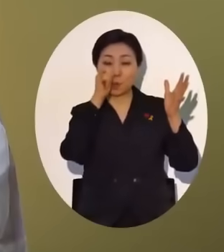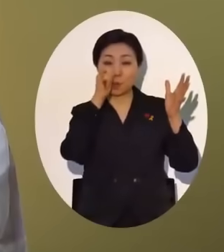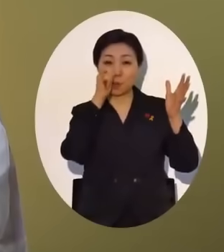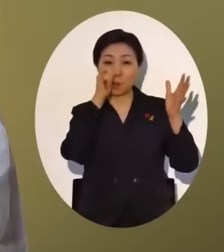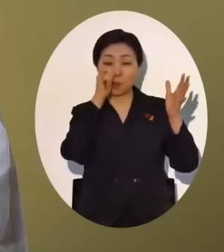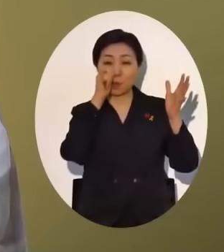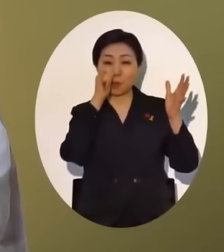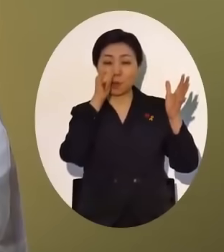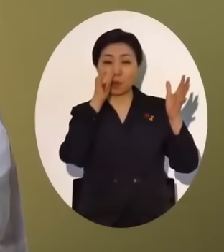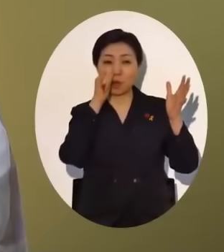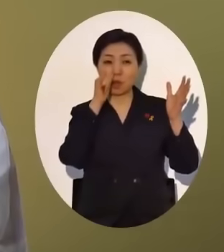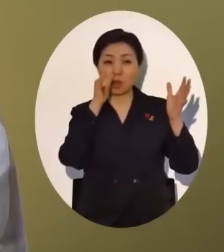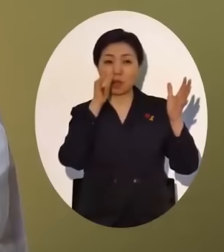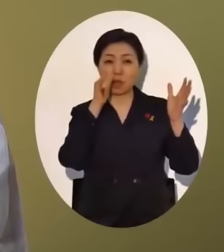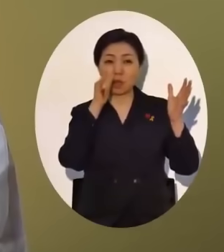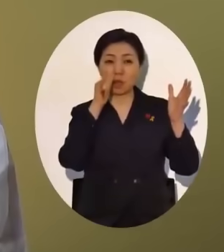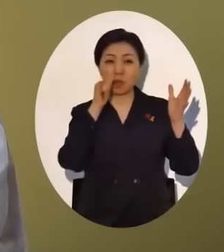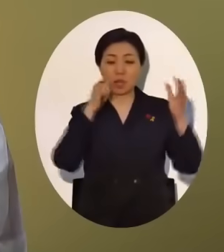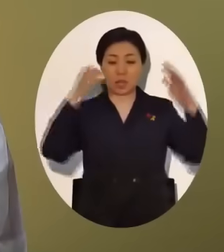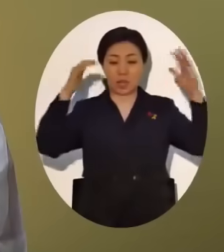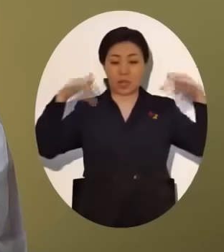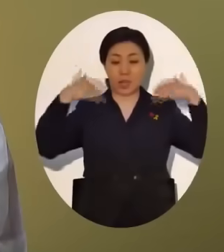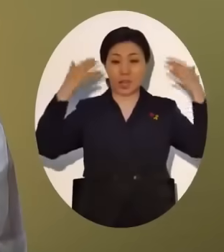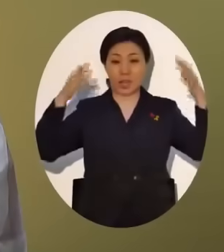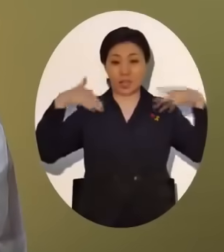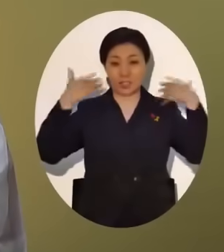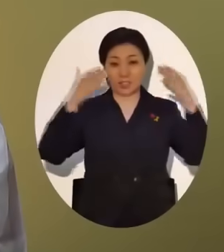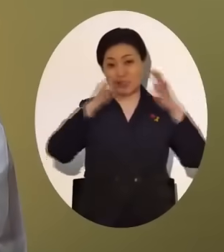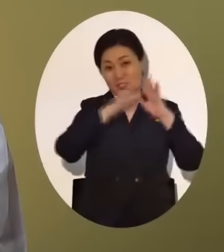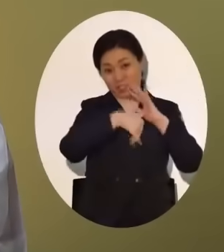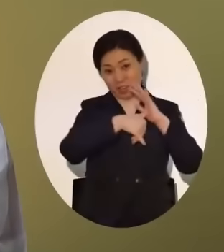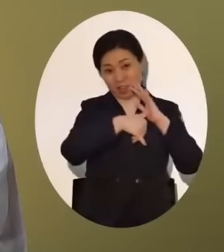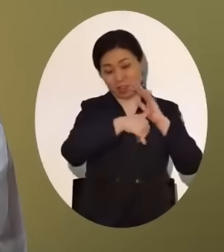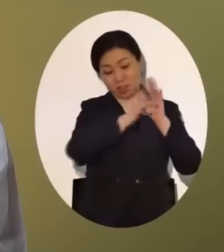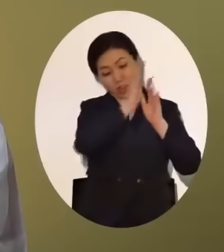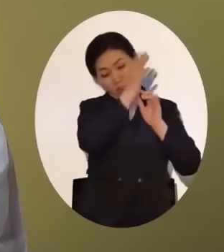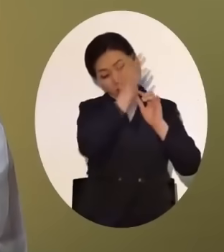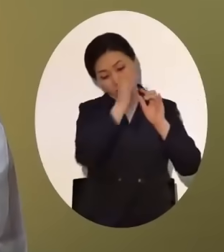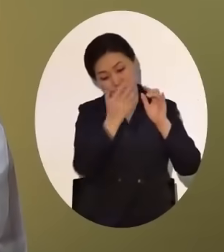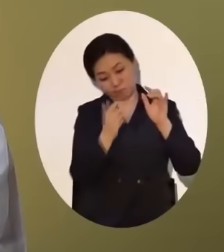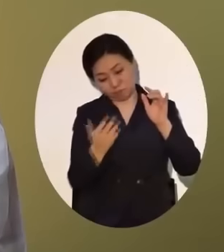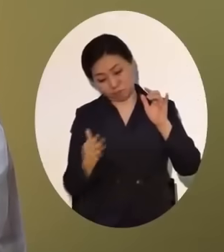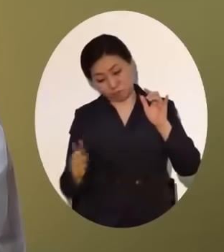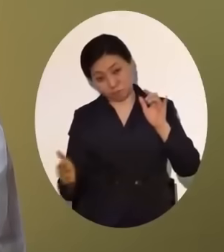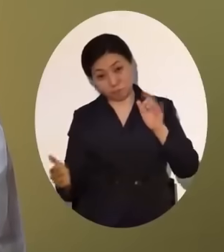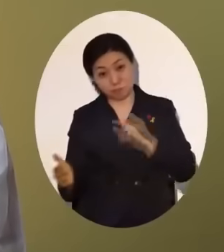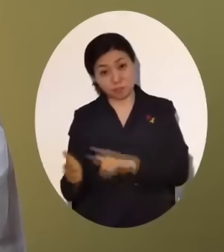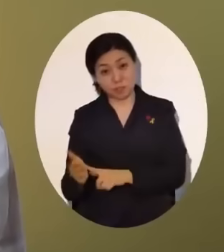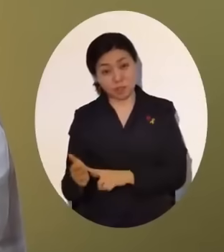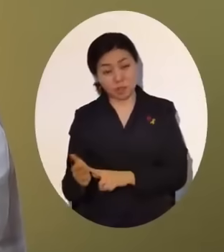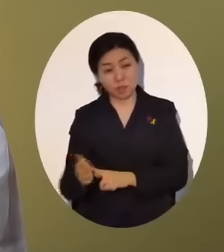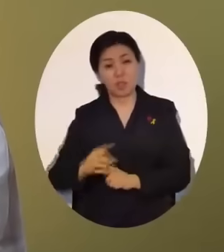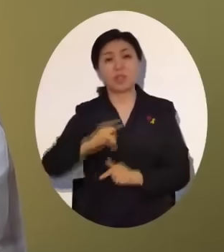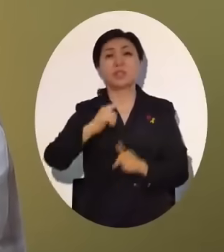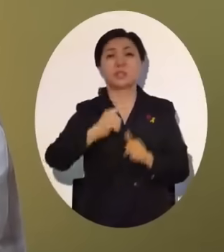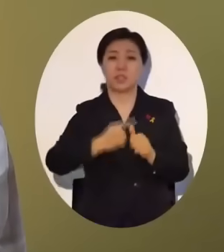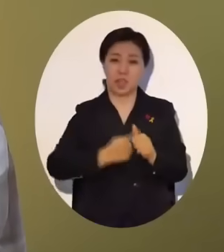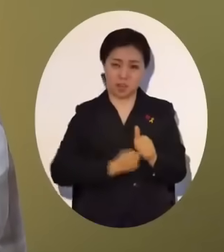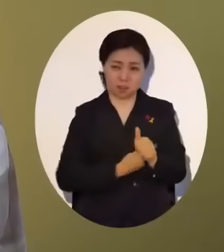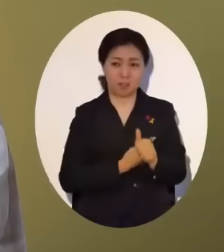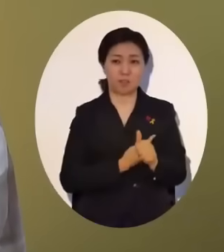잎을 가지고 있다가, 이제 가을에 낙엽이 돼서 떨어지는 것이 그냥 세상의